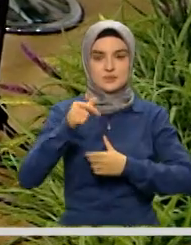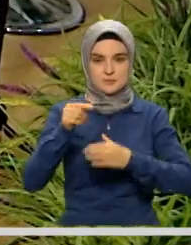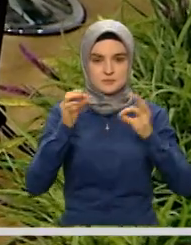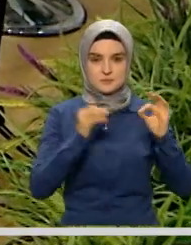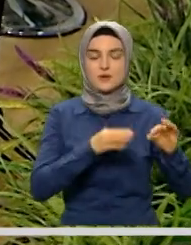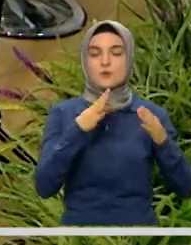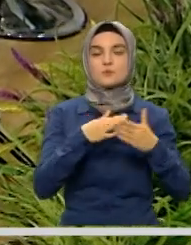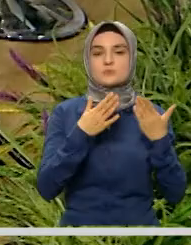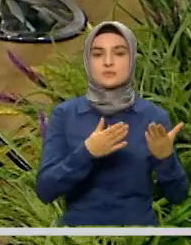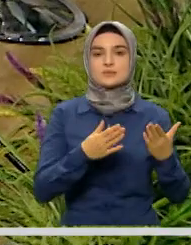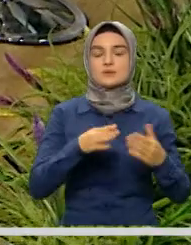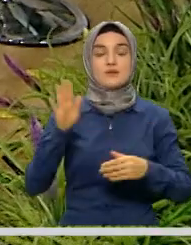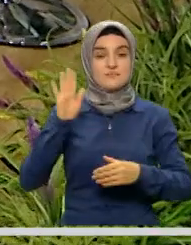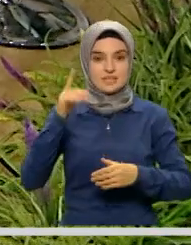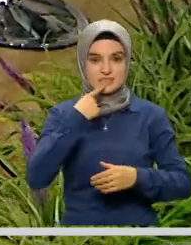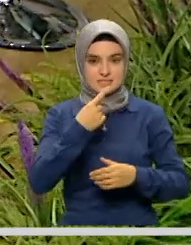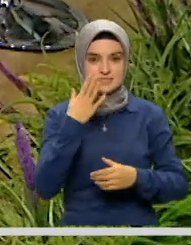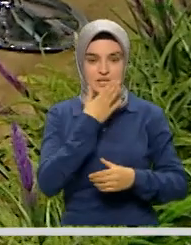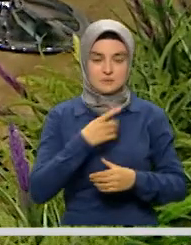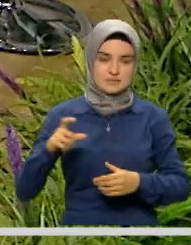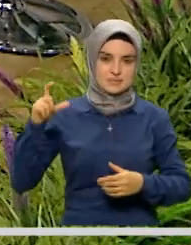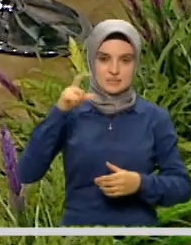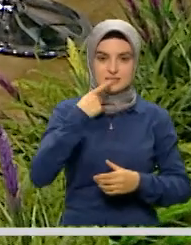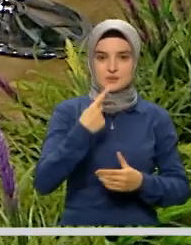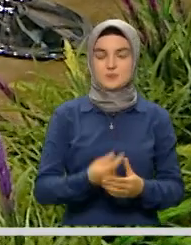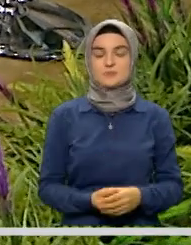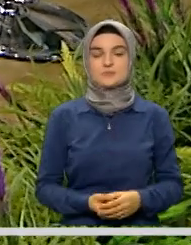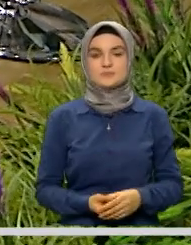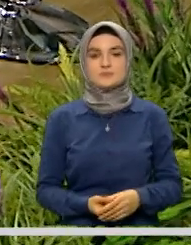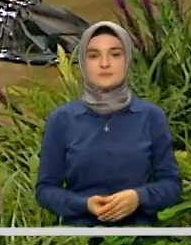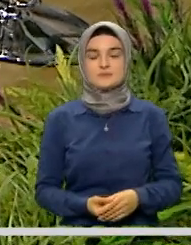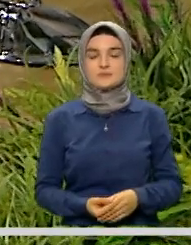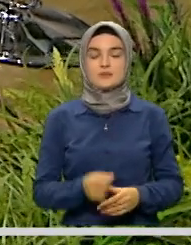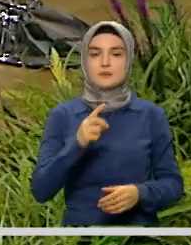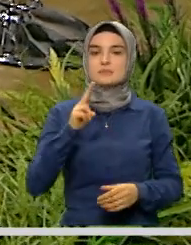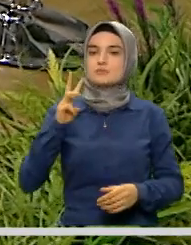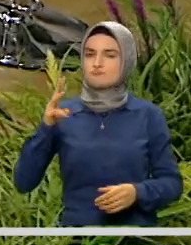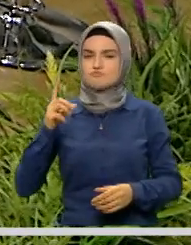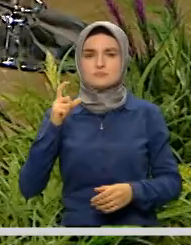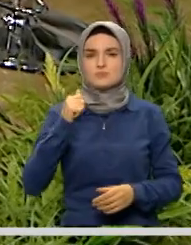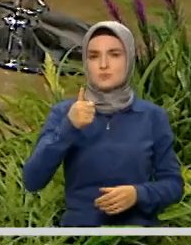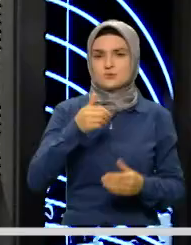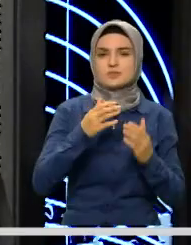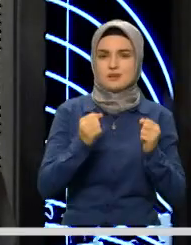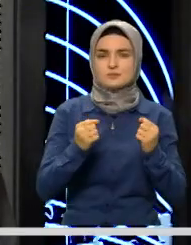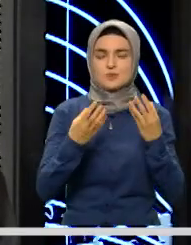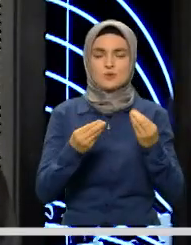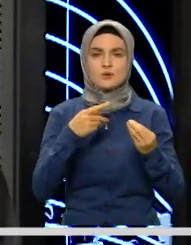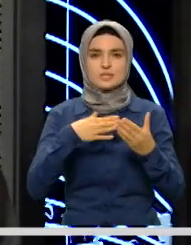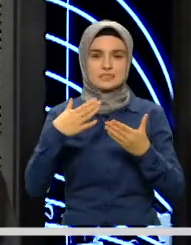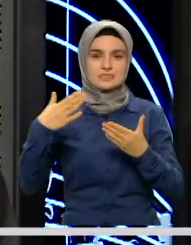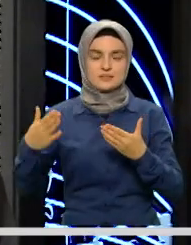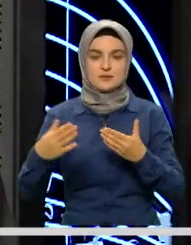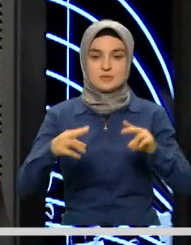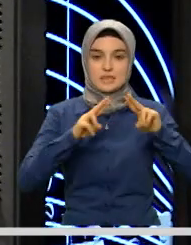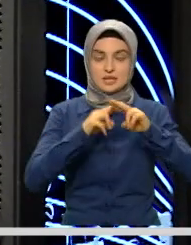gün artık tamamen vedalaşacağız Ramazan'la. Evet. Ya birkaç gün kalıyor zaten devamında. Kadir